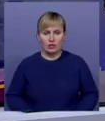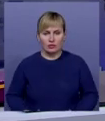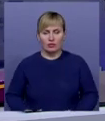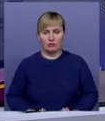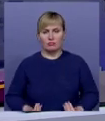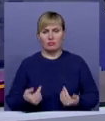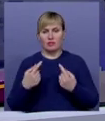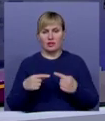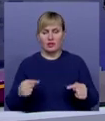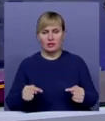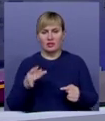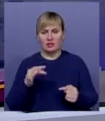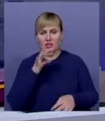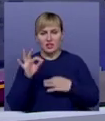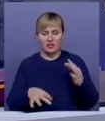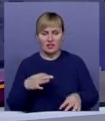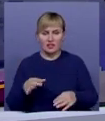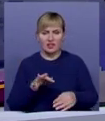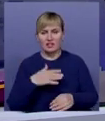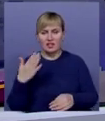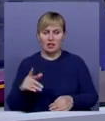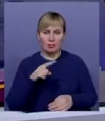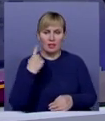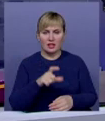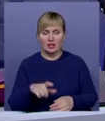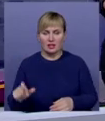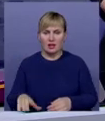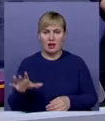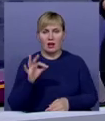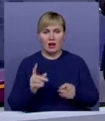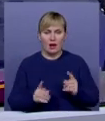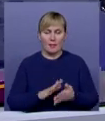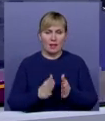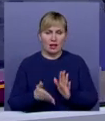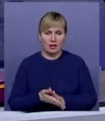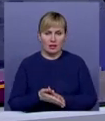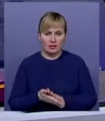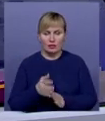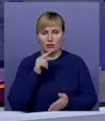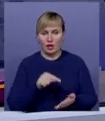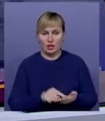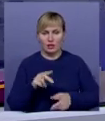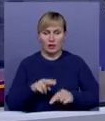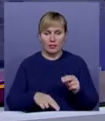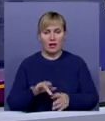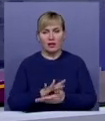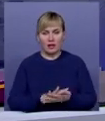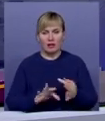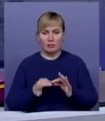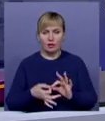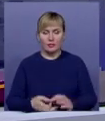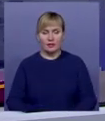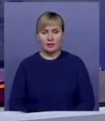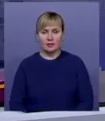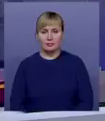подвергающиеся еще и издевательства со стороны персонала о реальном положении дел в указанных объектах материале рамен